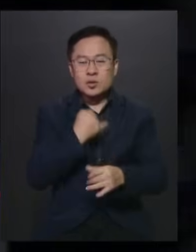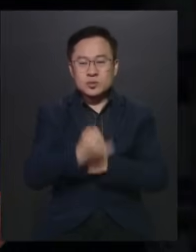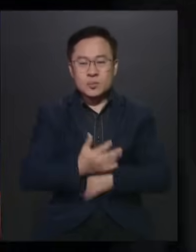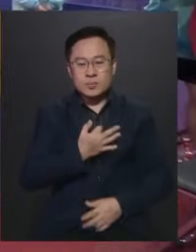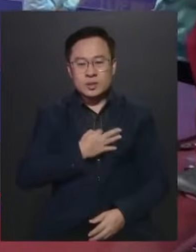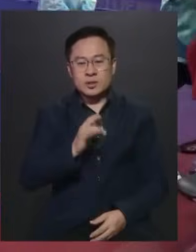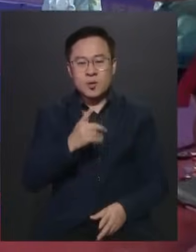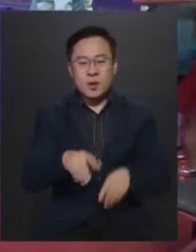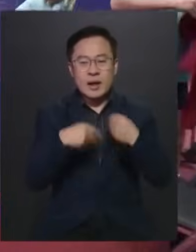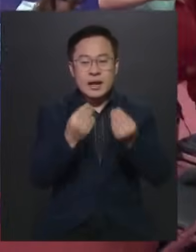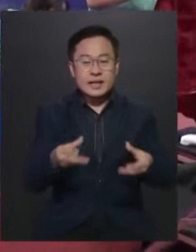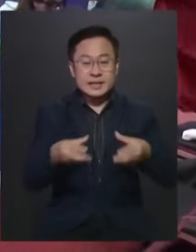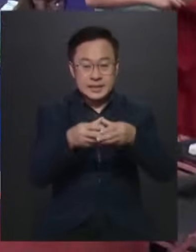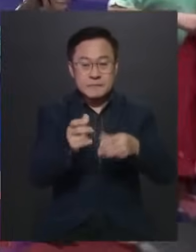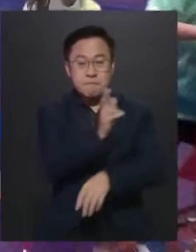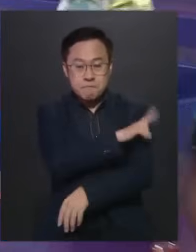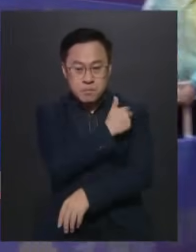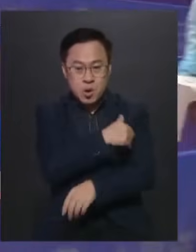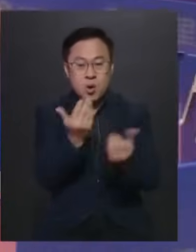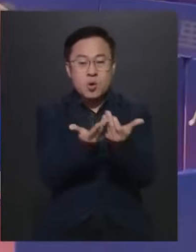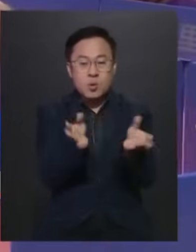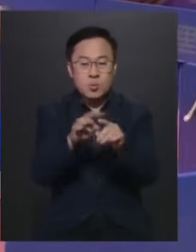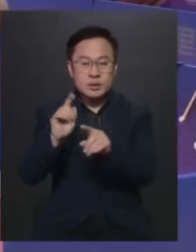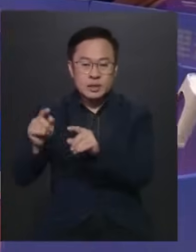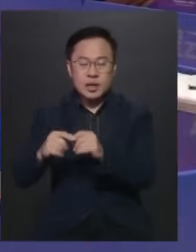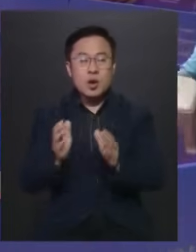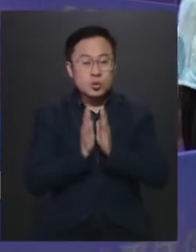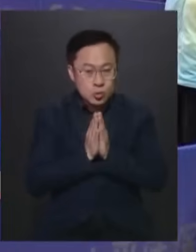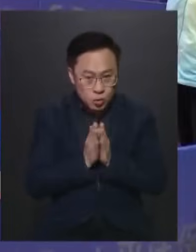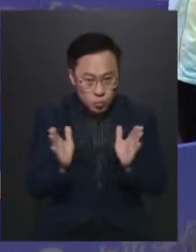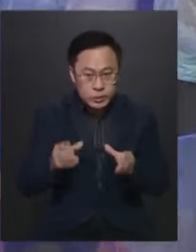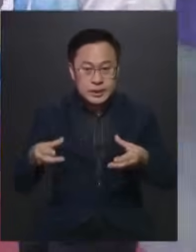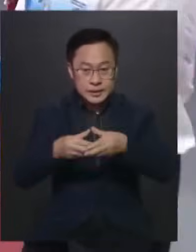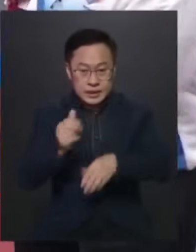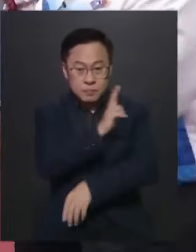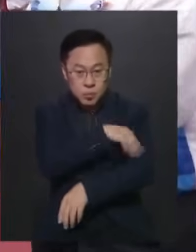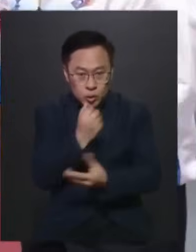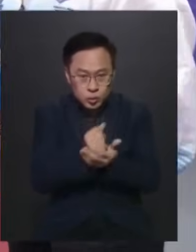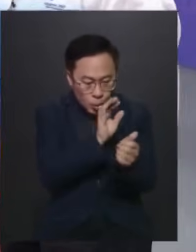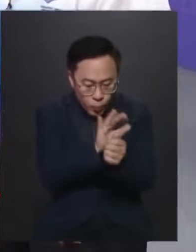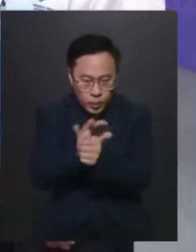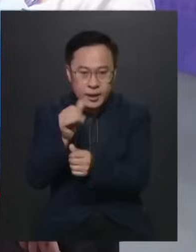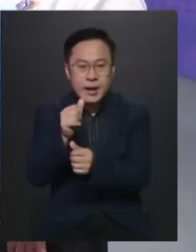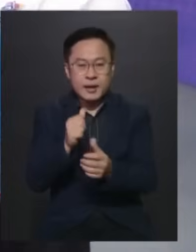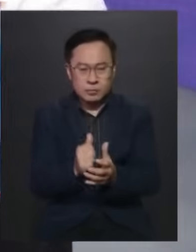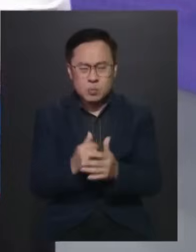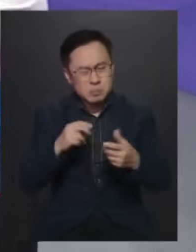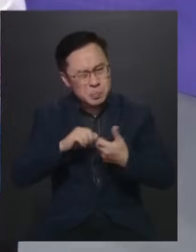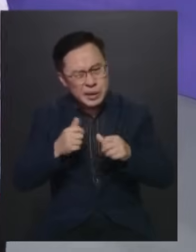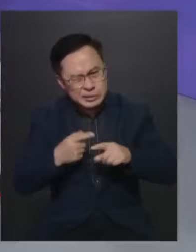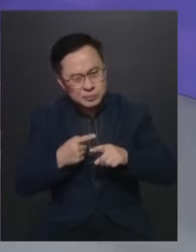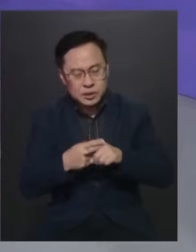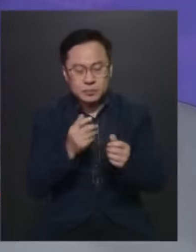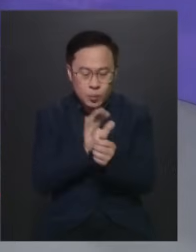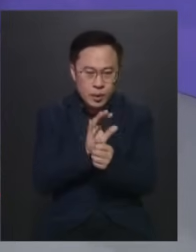ดูแลตนเป็นอย่างดีเพราะว่าก่อนหน้านี้เนี่ยมีอาการบาดเจ็บมาตลอดแต่ก็รักษาจนลงแข่งขันได้จากนี้ยังเหลือประเภทชายคู่และคู่